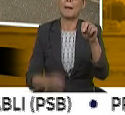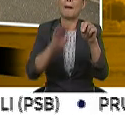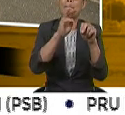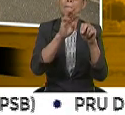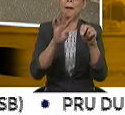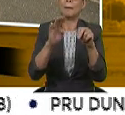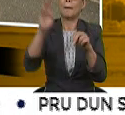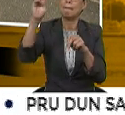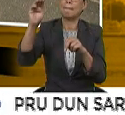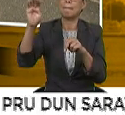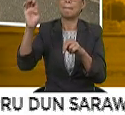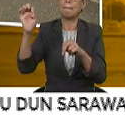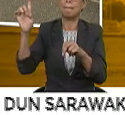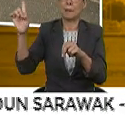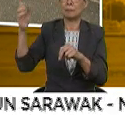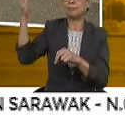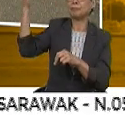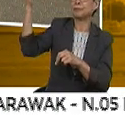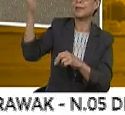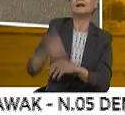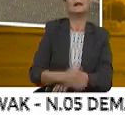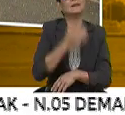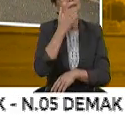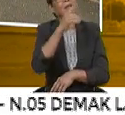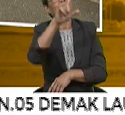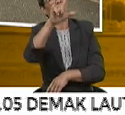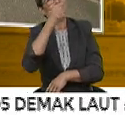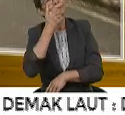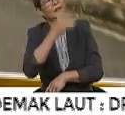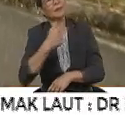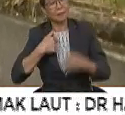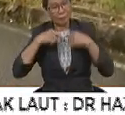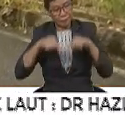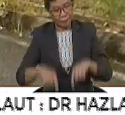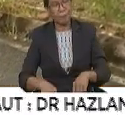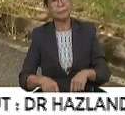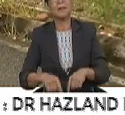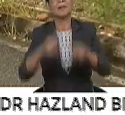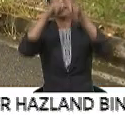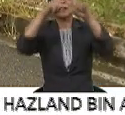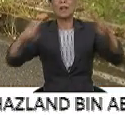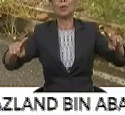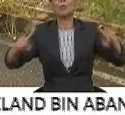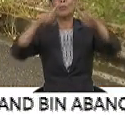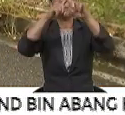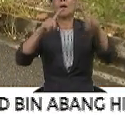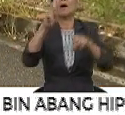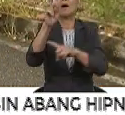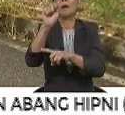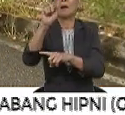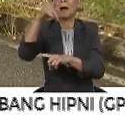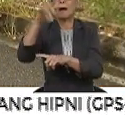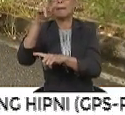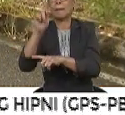Hai melihat-lihat cuma kasih Fajril Baik saya kini berada di dewan Kejora SMK Cupid nomor A2